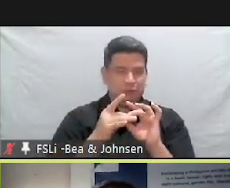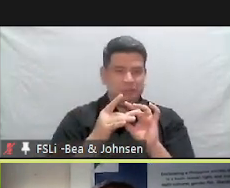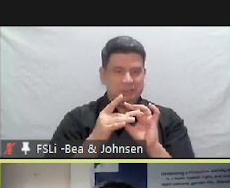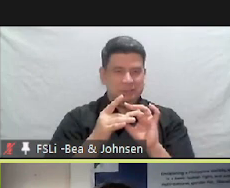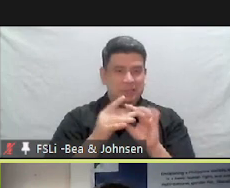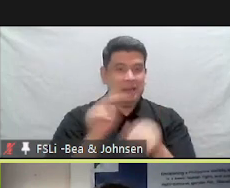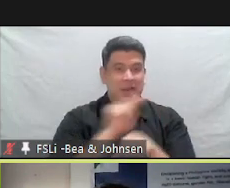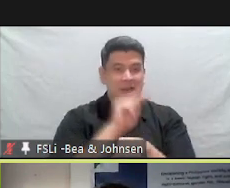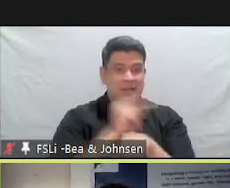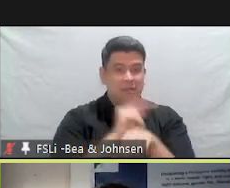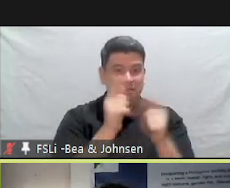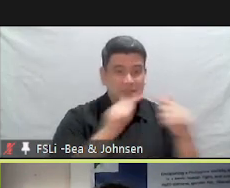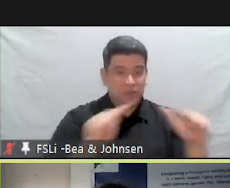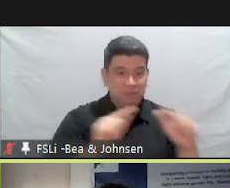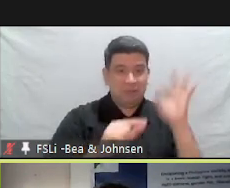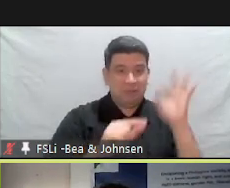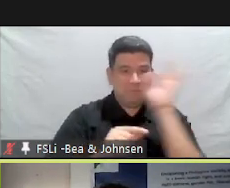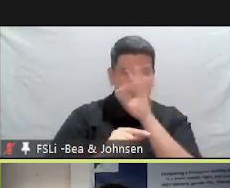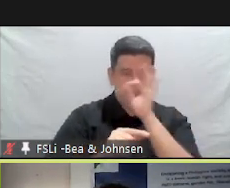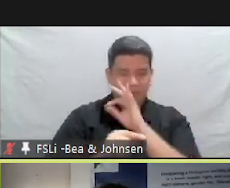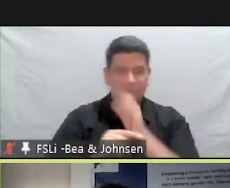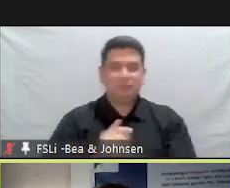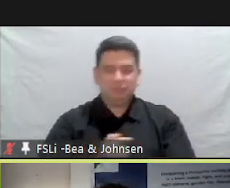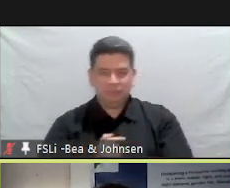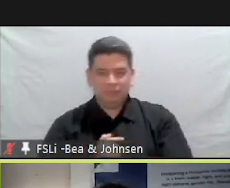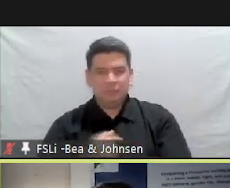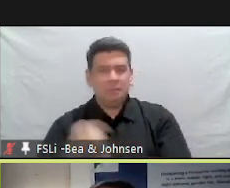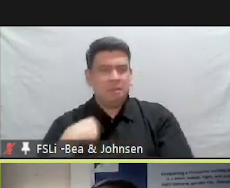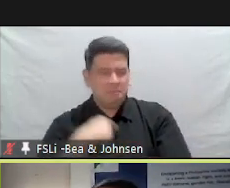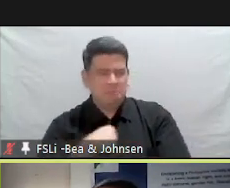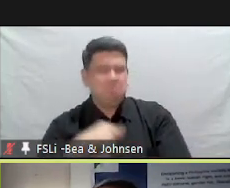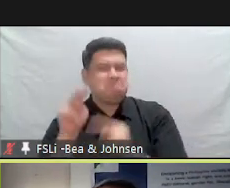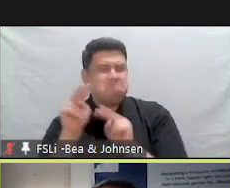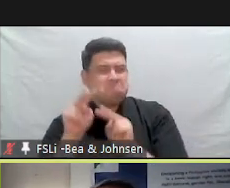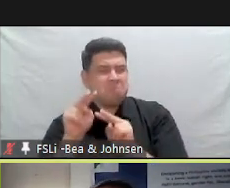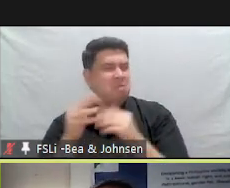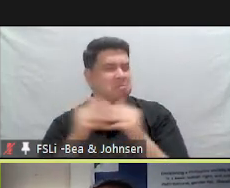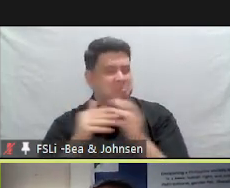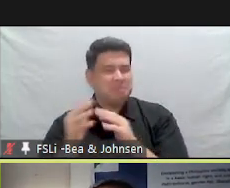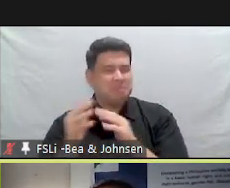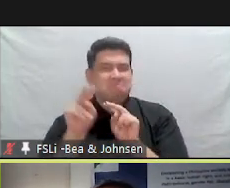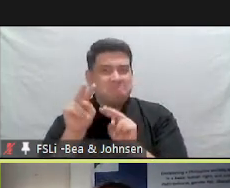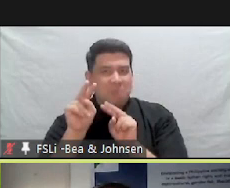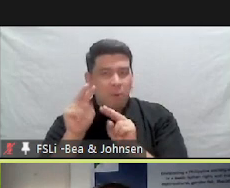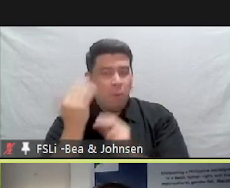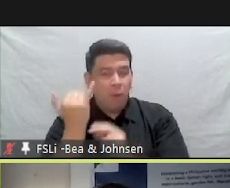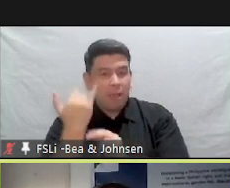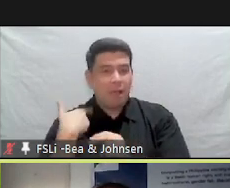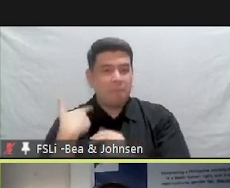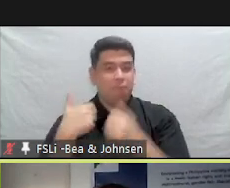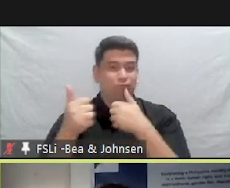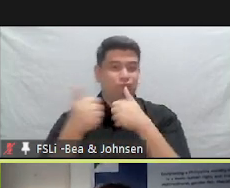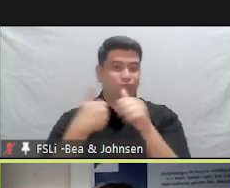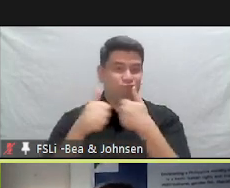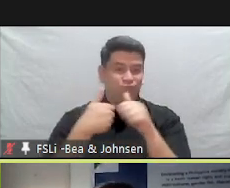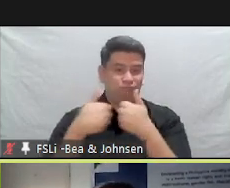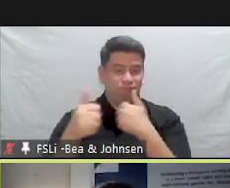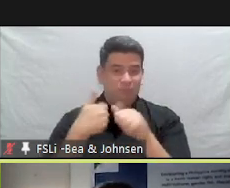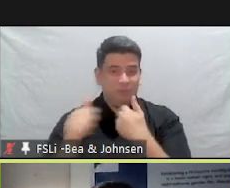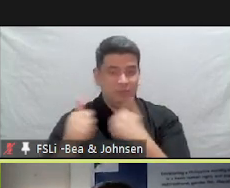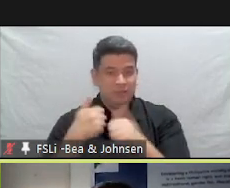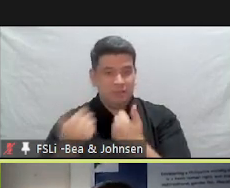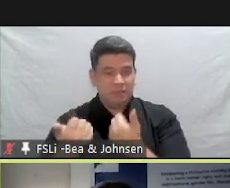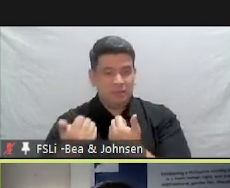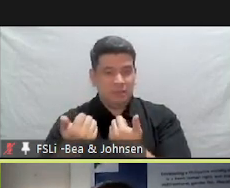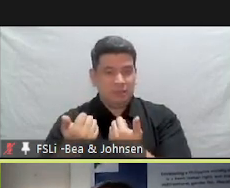ng wika dahil sa maraming mga pa-contest o pakulo sa school, gaya ng